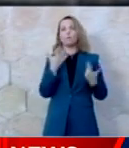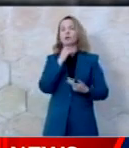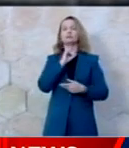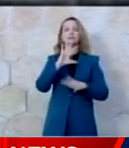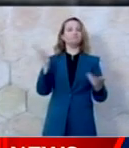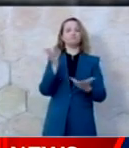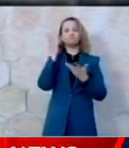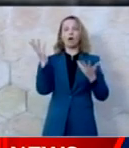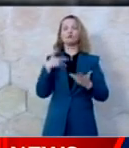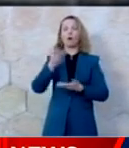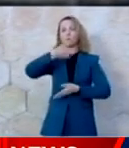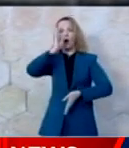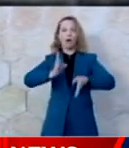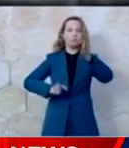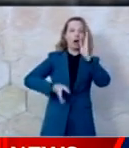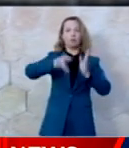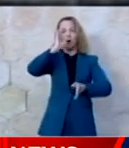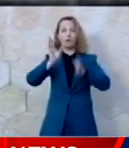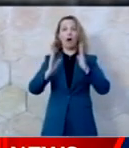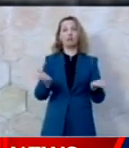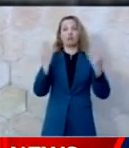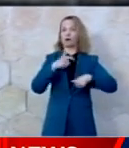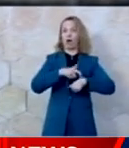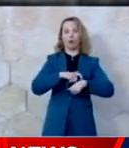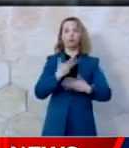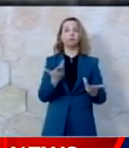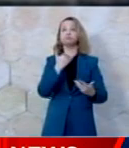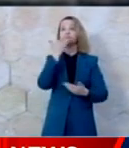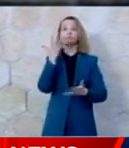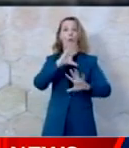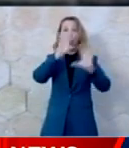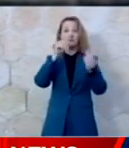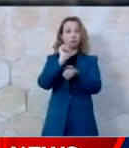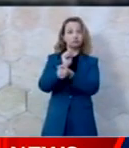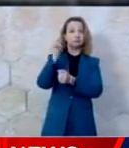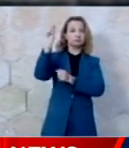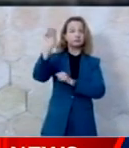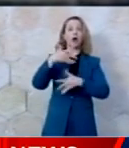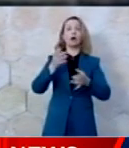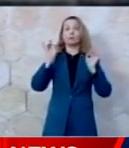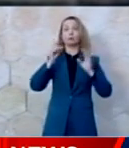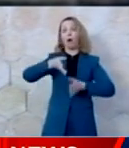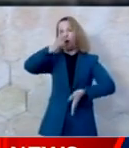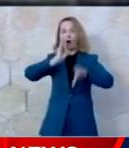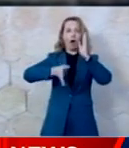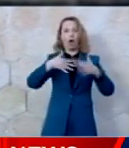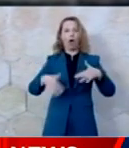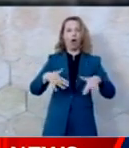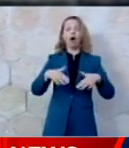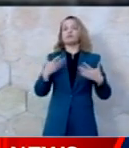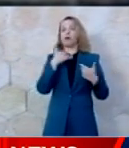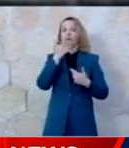μία κρίση μετά την άλλη. Δεν είχα χρόνο να υλοποιήσω το προεκλογικό μας πρόγραμμα. Δεν έγινε αυτό. Υπηρετήσαμε τους στόχους